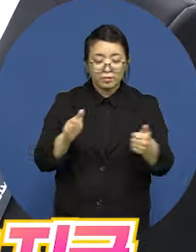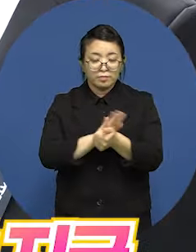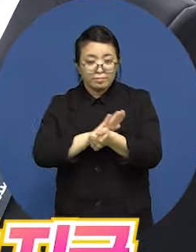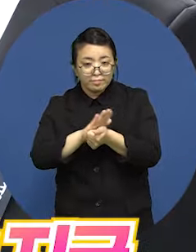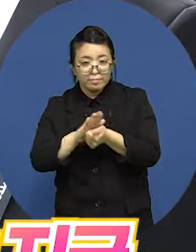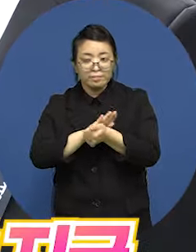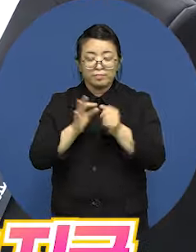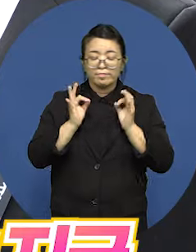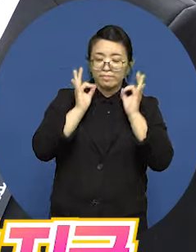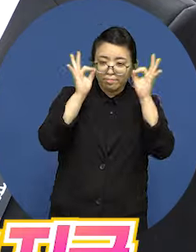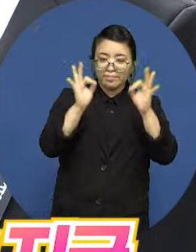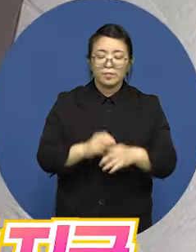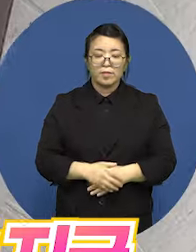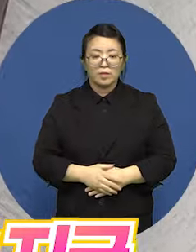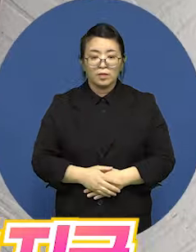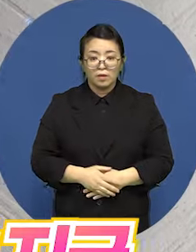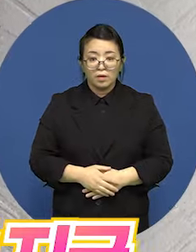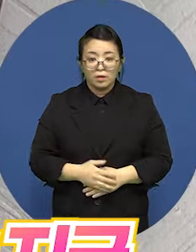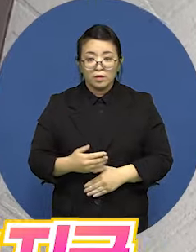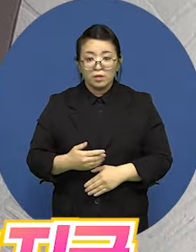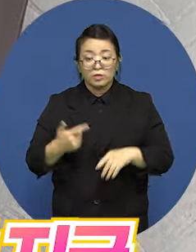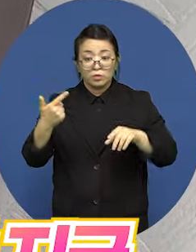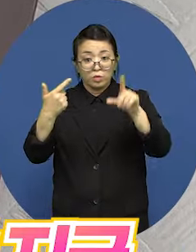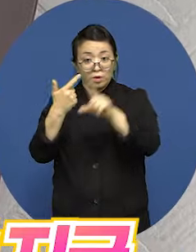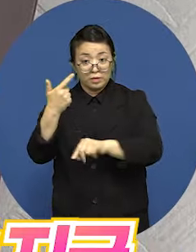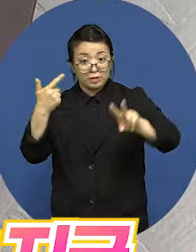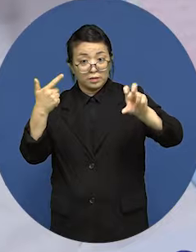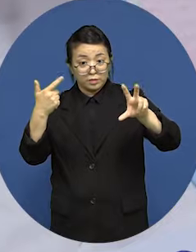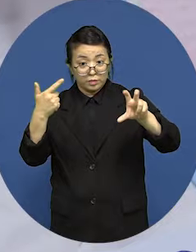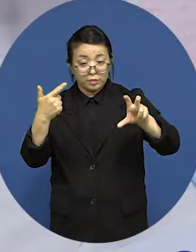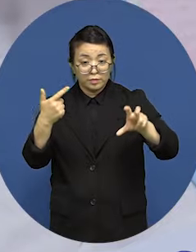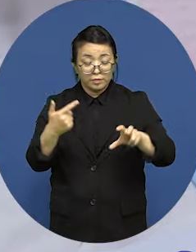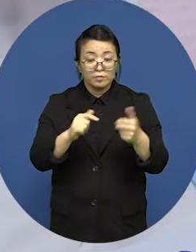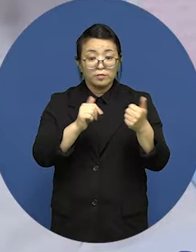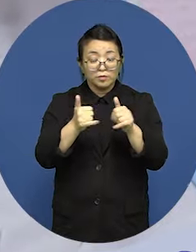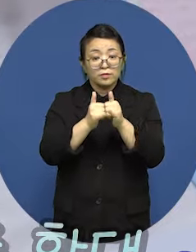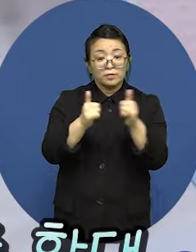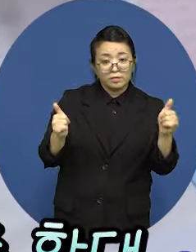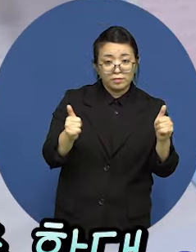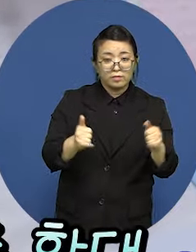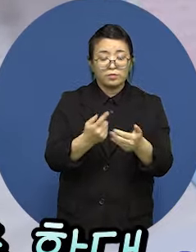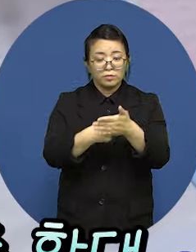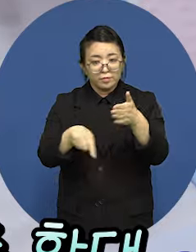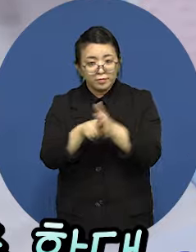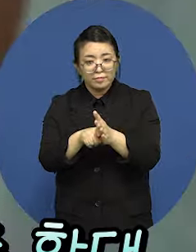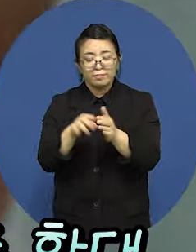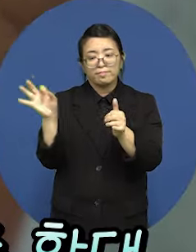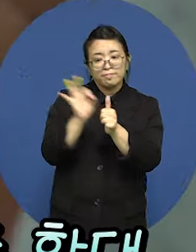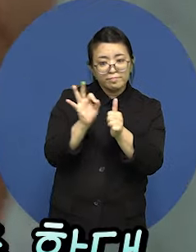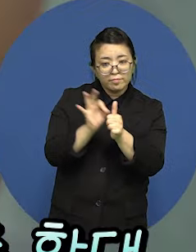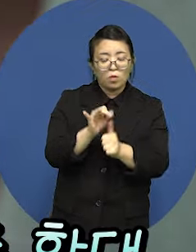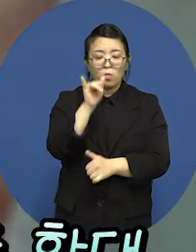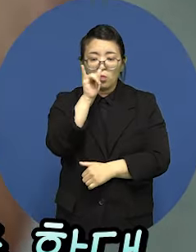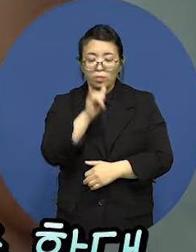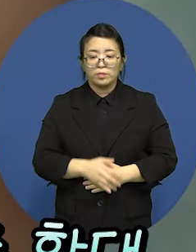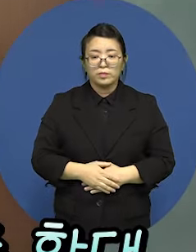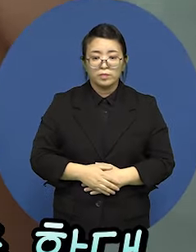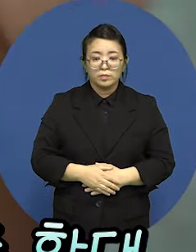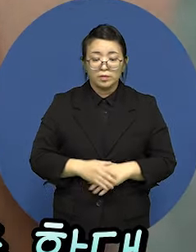보훈 대상자에게는 월 보훈 수당을 지급하고 있습니다. 또한 저출산 문제를 극복하기 위해 임신